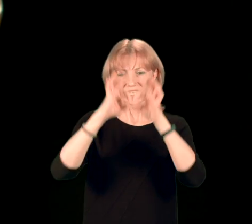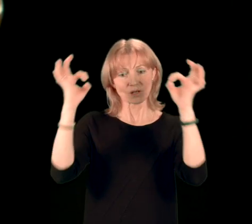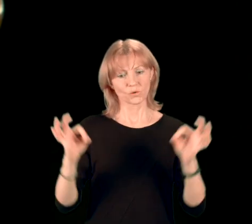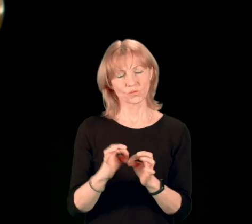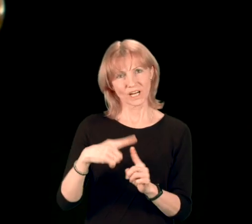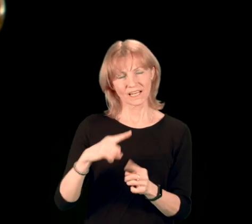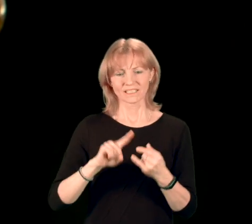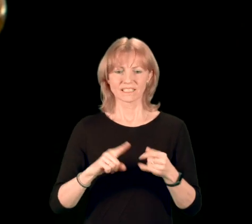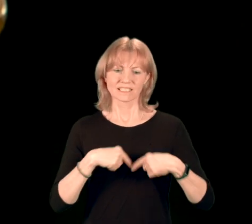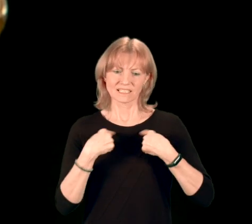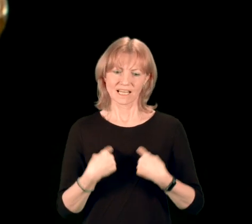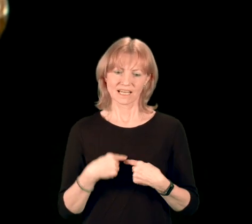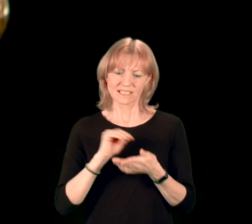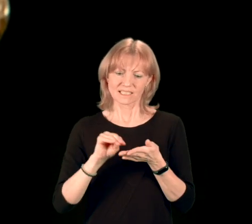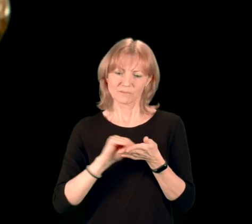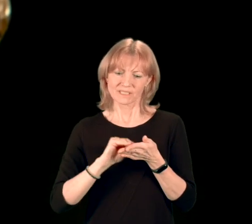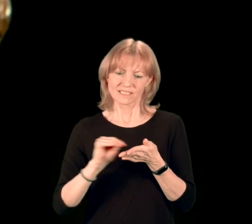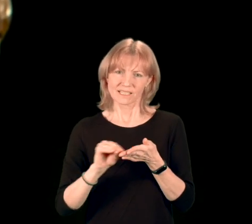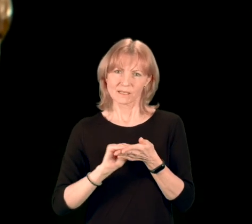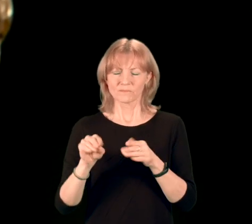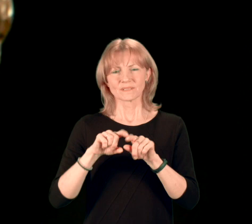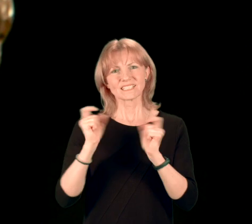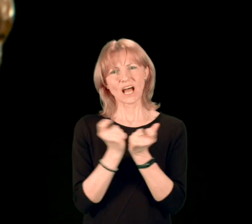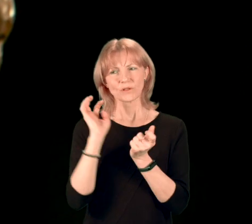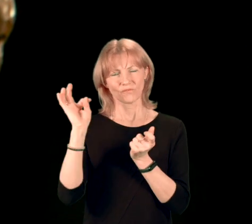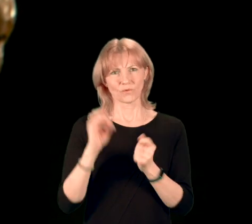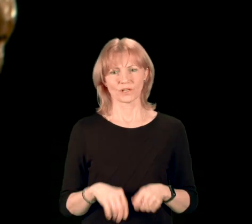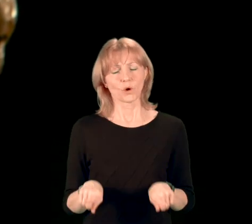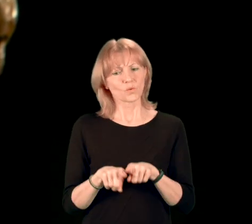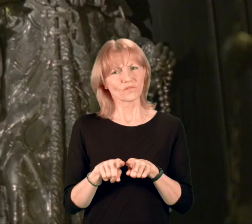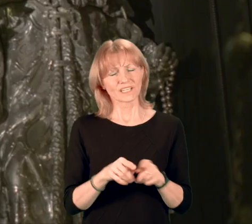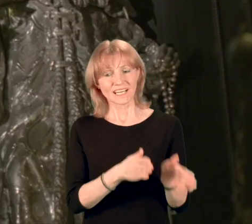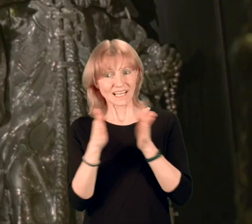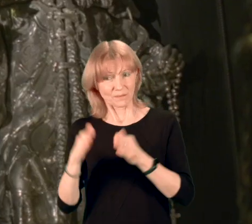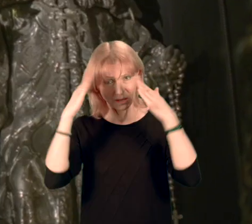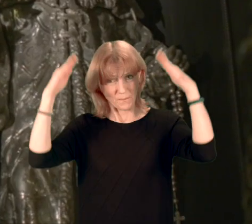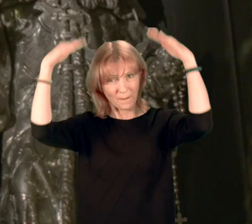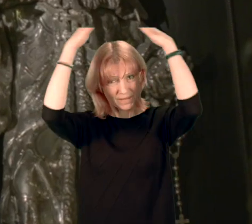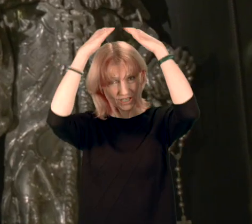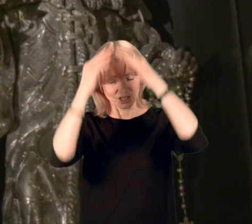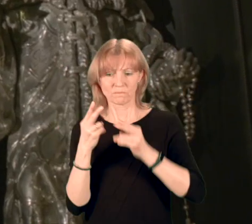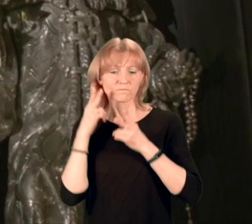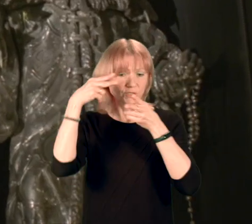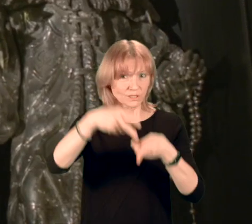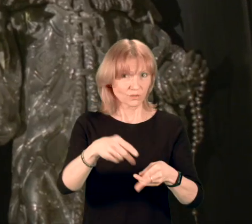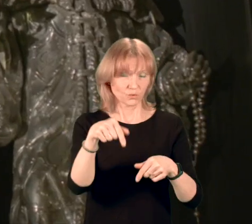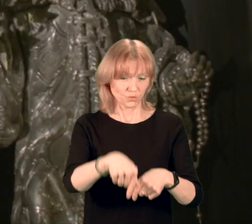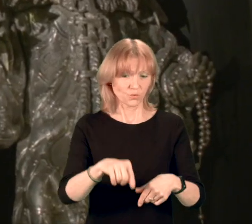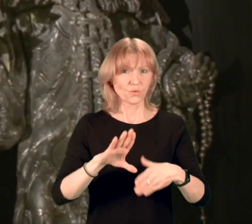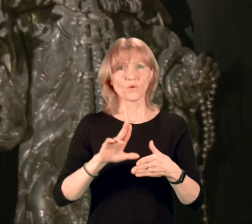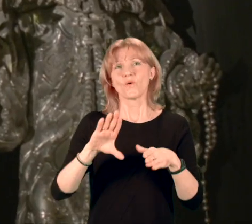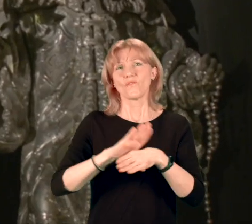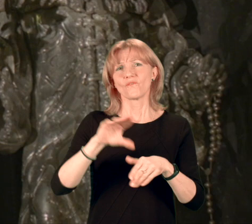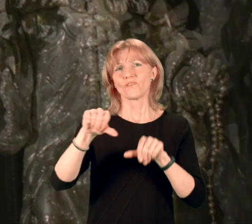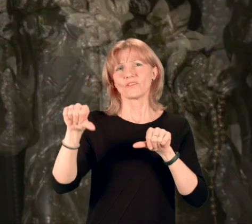i serce z napisem Totus Tuus. Również jego następca, Benedykt XVI odwiedzając Jasną Górę w maju